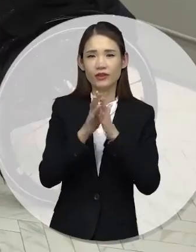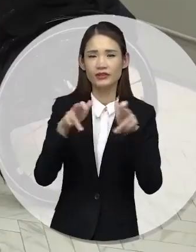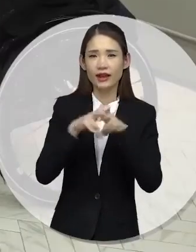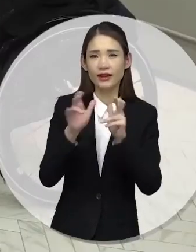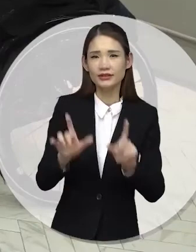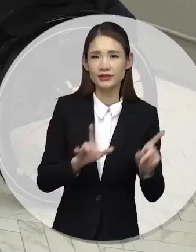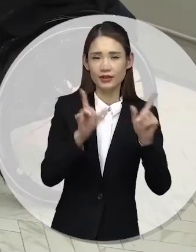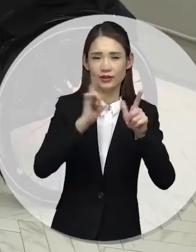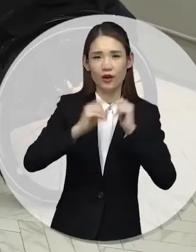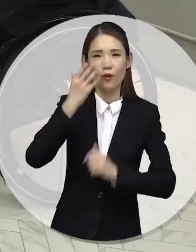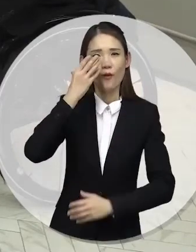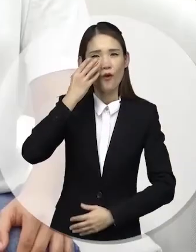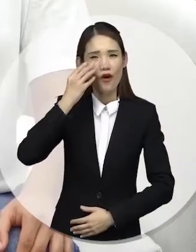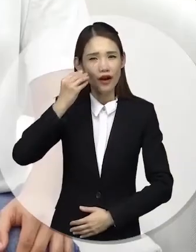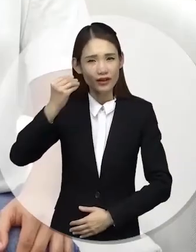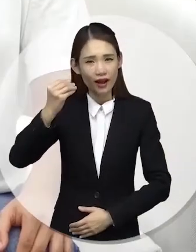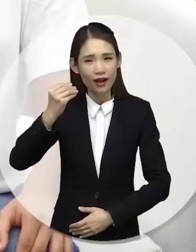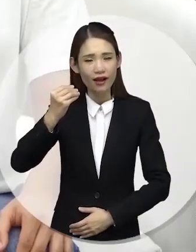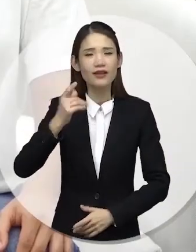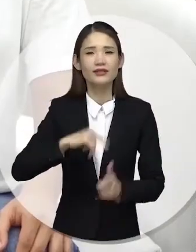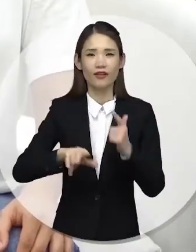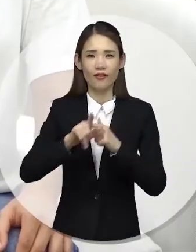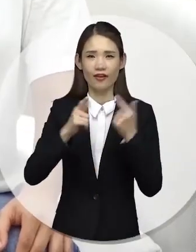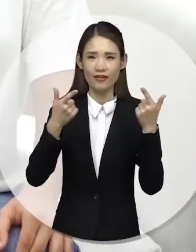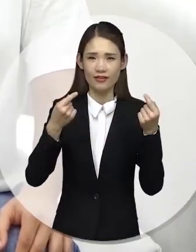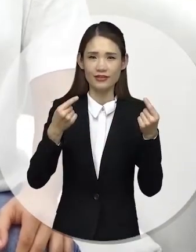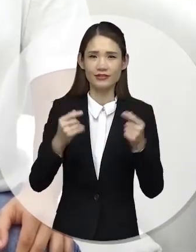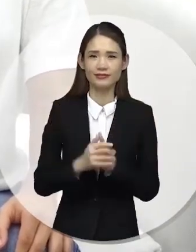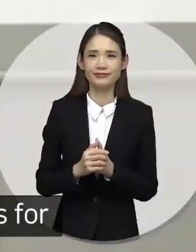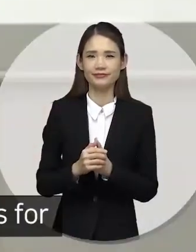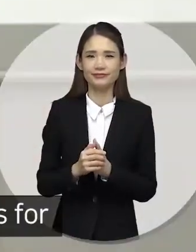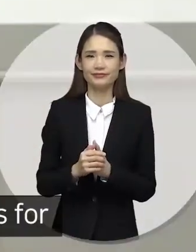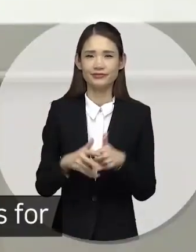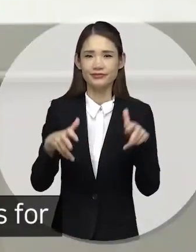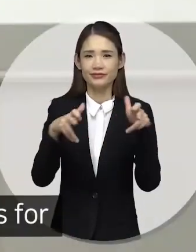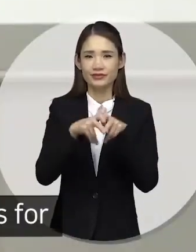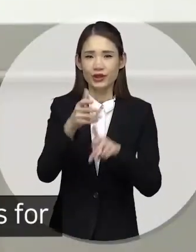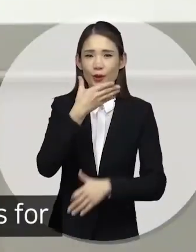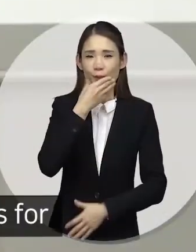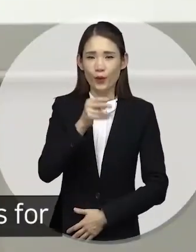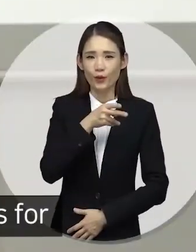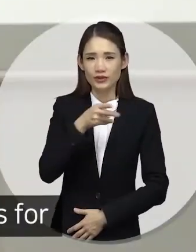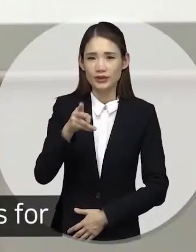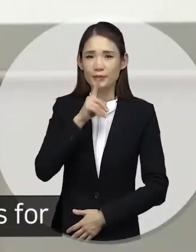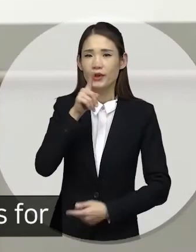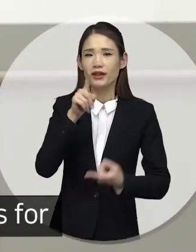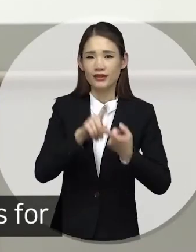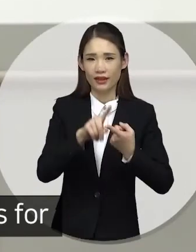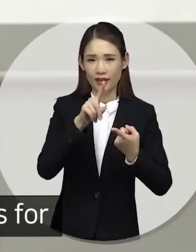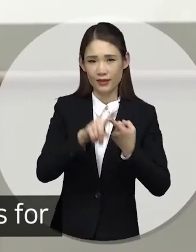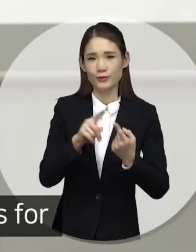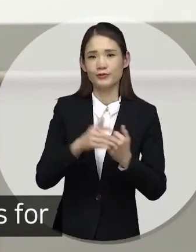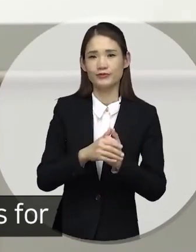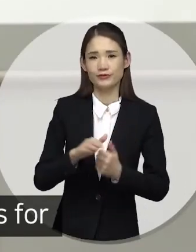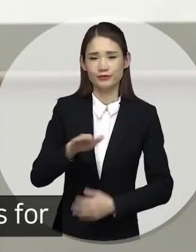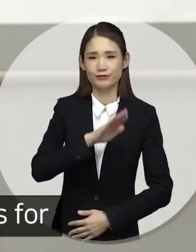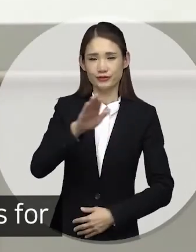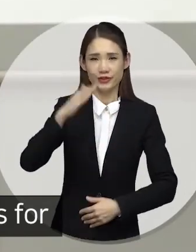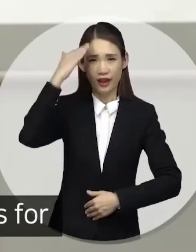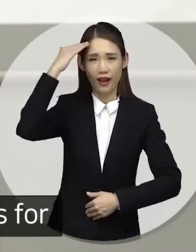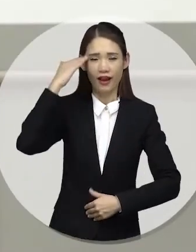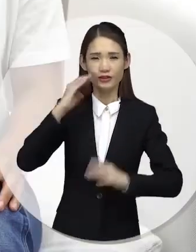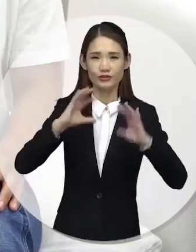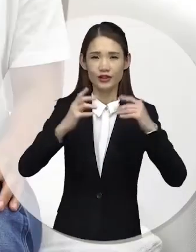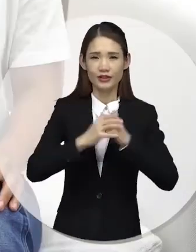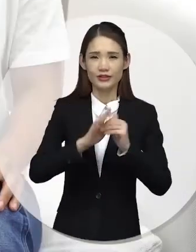삶이 더 원활해지고 그런 게 아닌가 생각을 합니다. 장애인 복지가 말 그대로